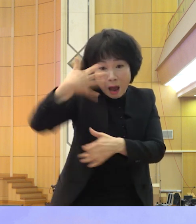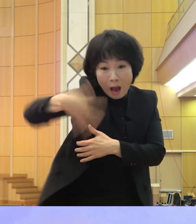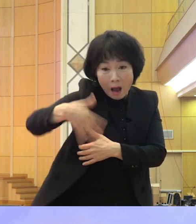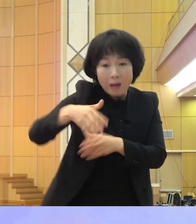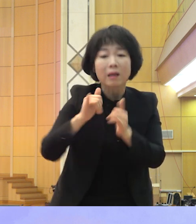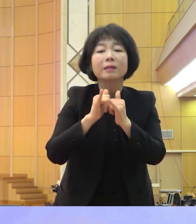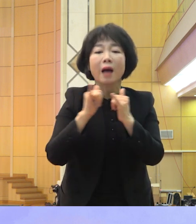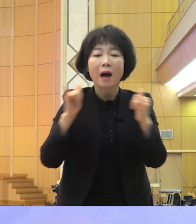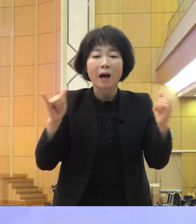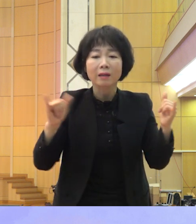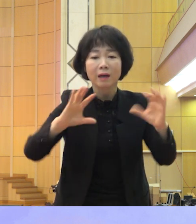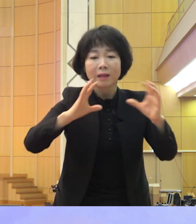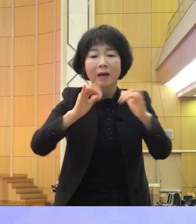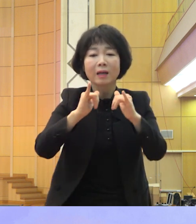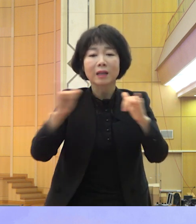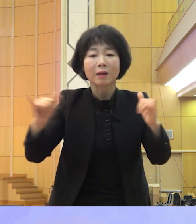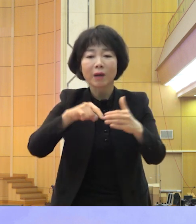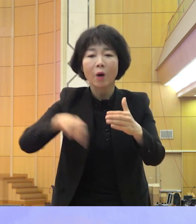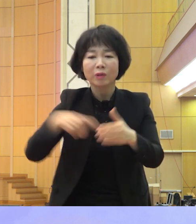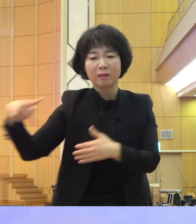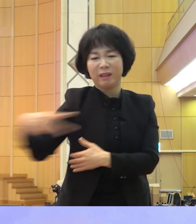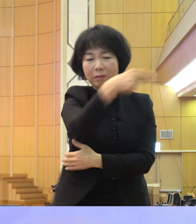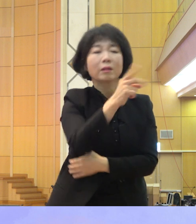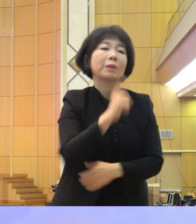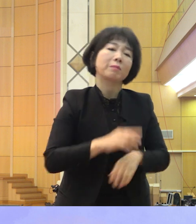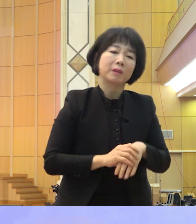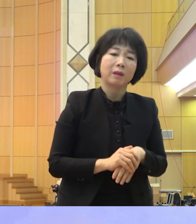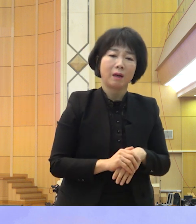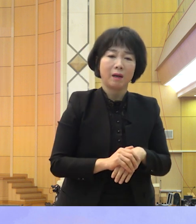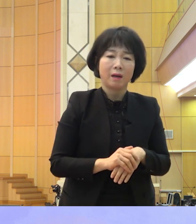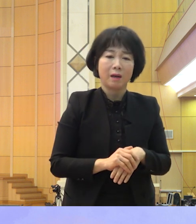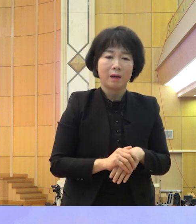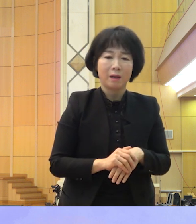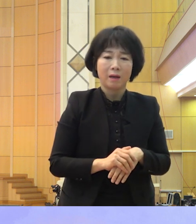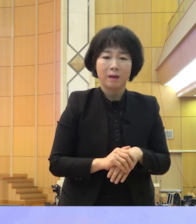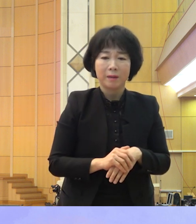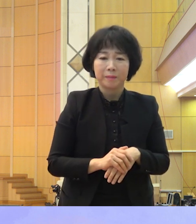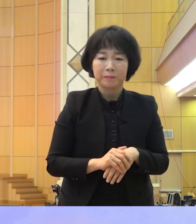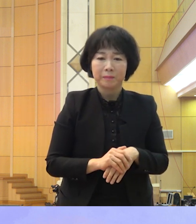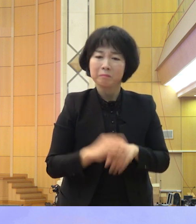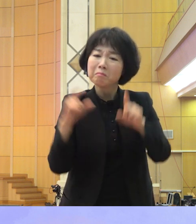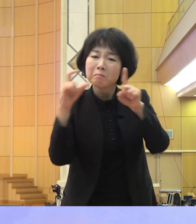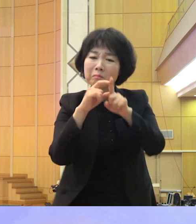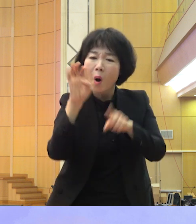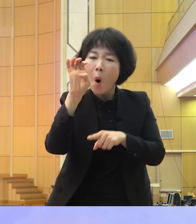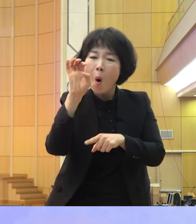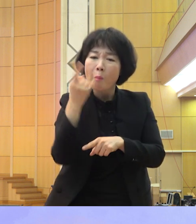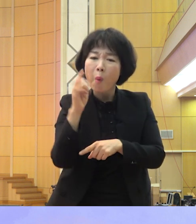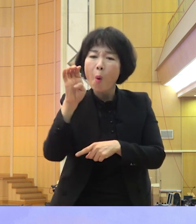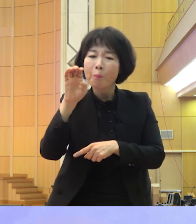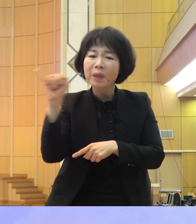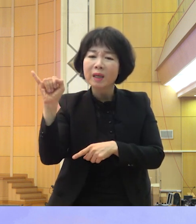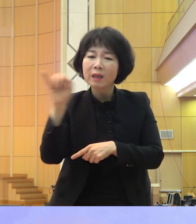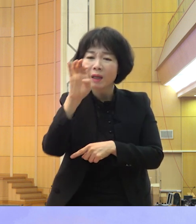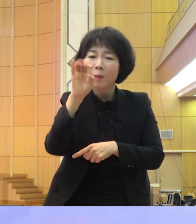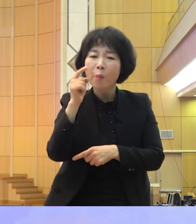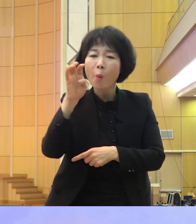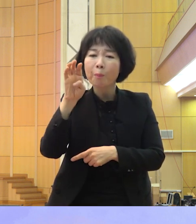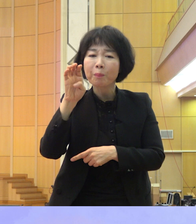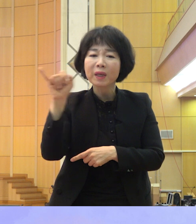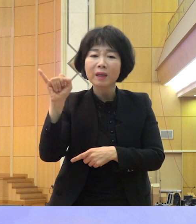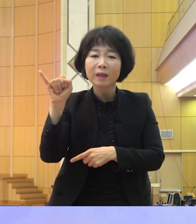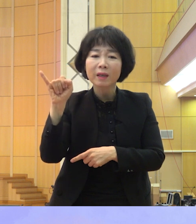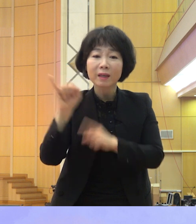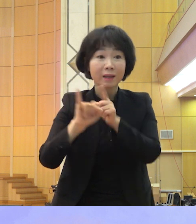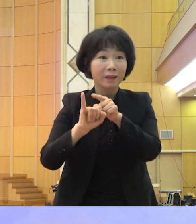나왔는데 양피라고도 해도 되고 포피라고도 했는데, 포피란 말은 뭐냐? 한마디로 오늘날로